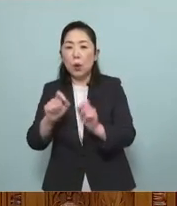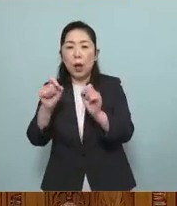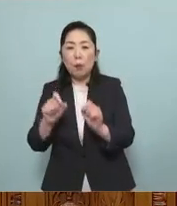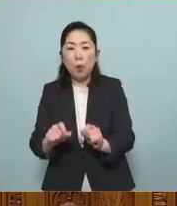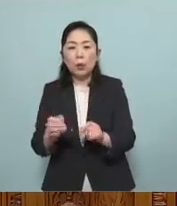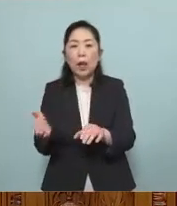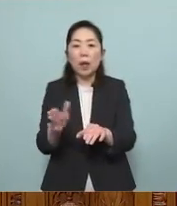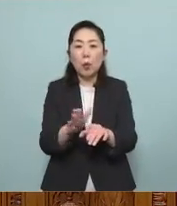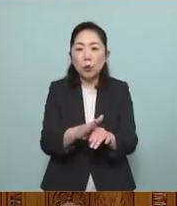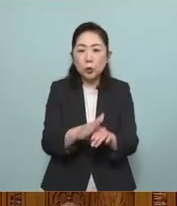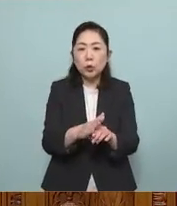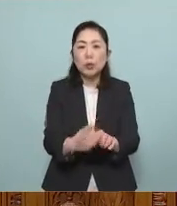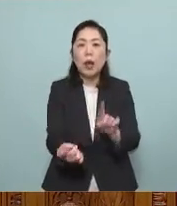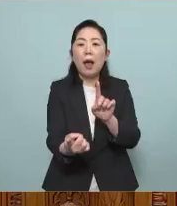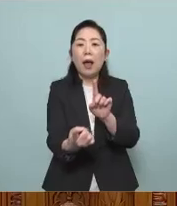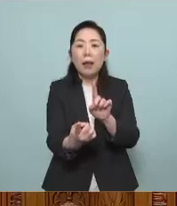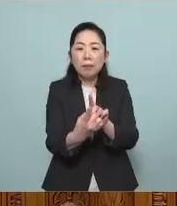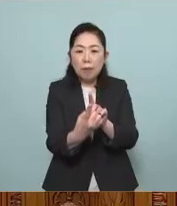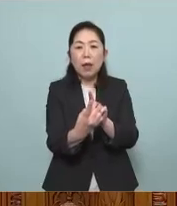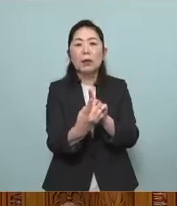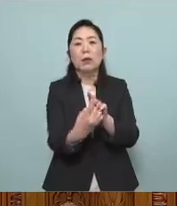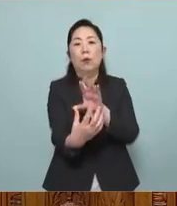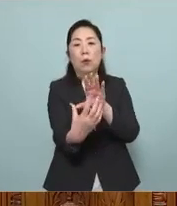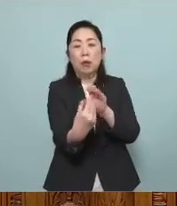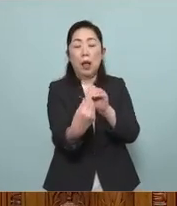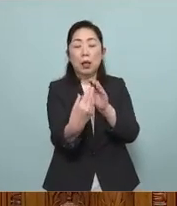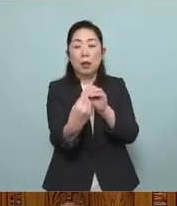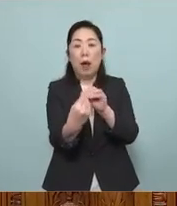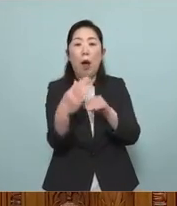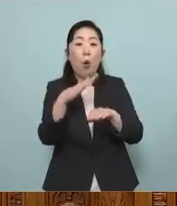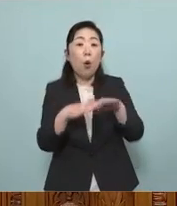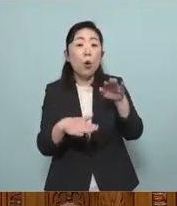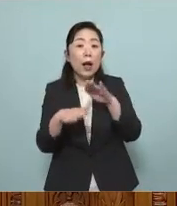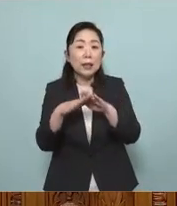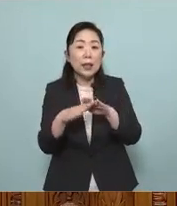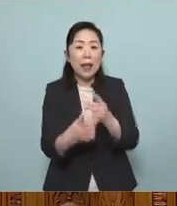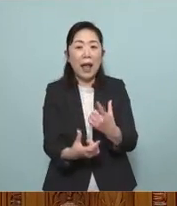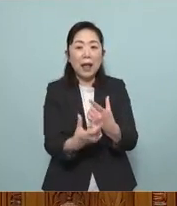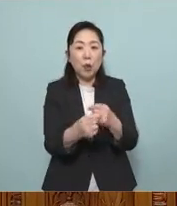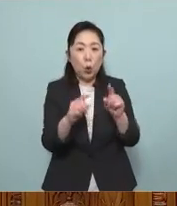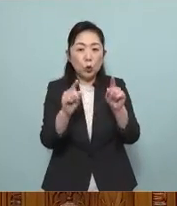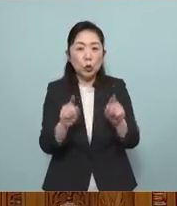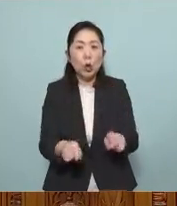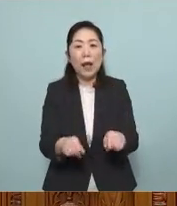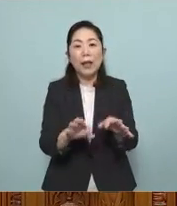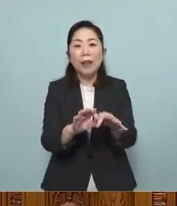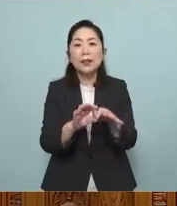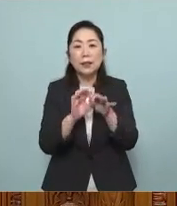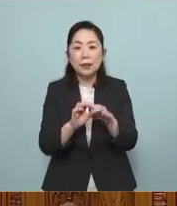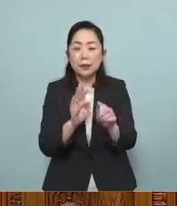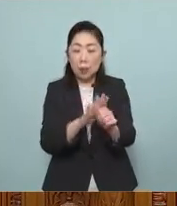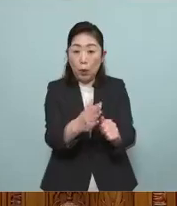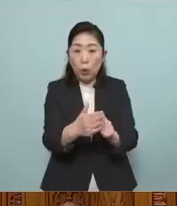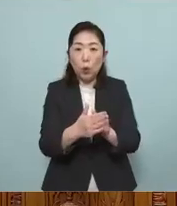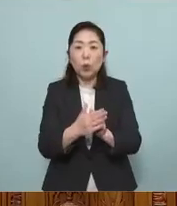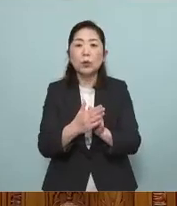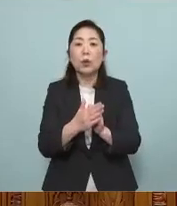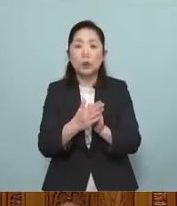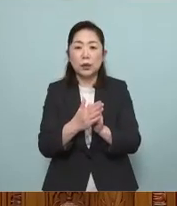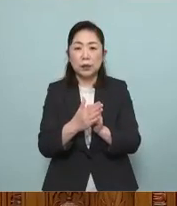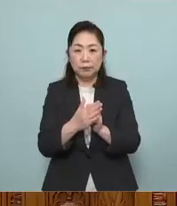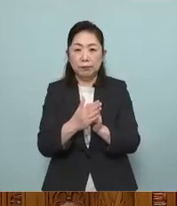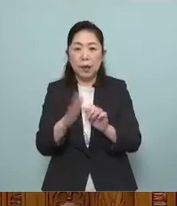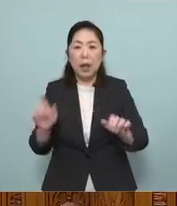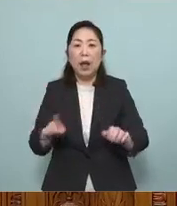て対話をしっかりと重ね、共通の課題については協力し、本年